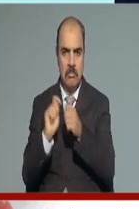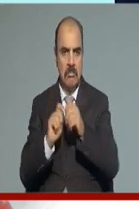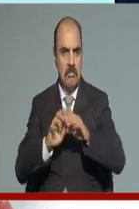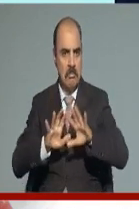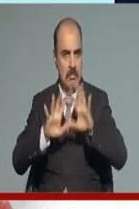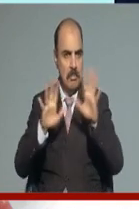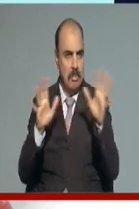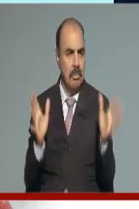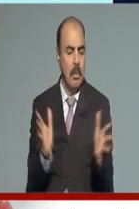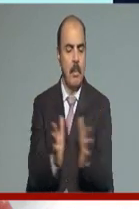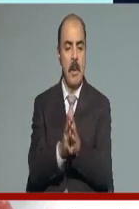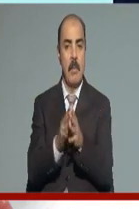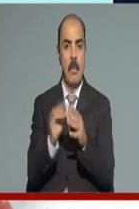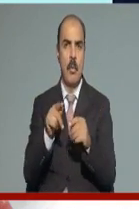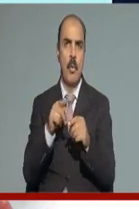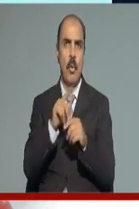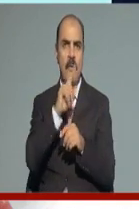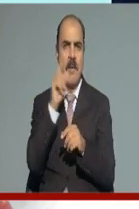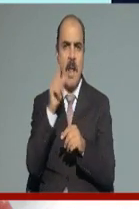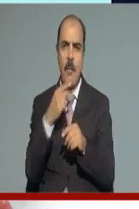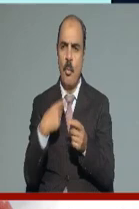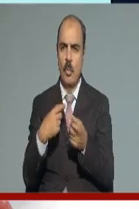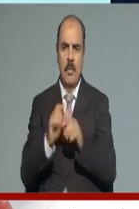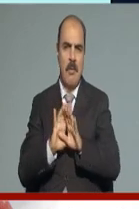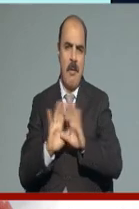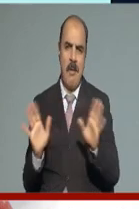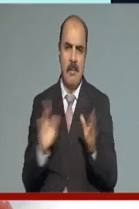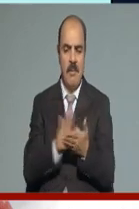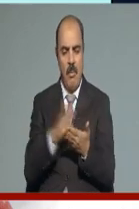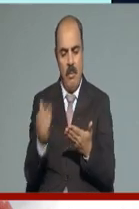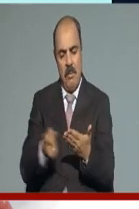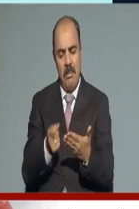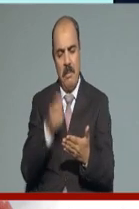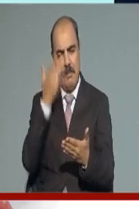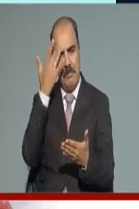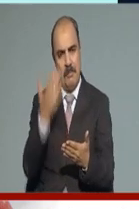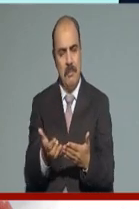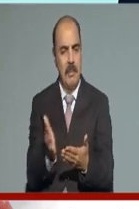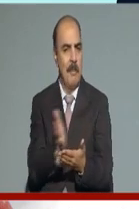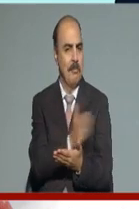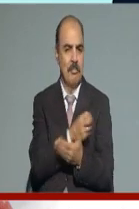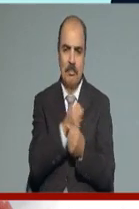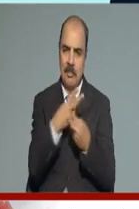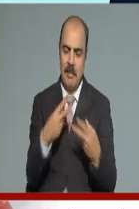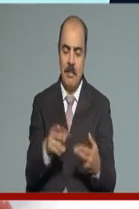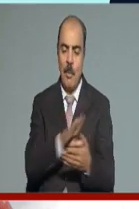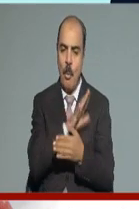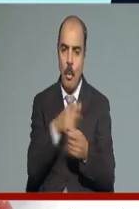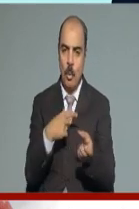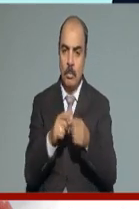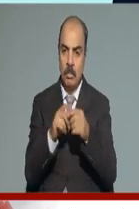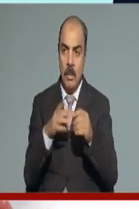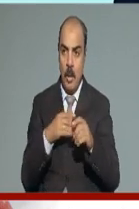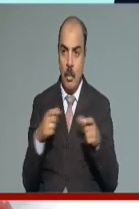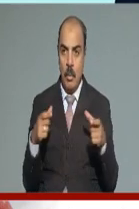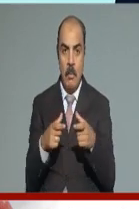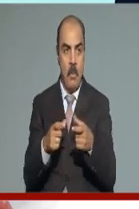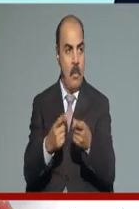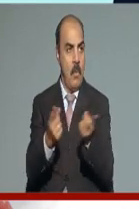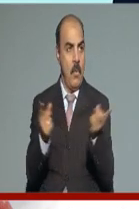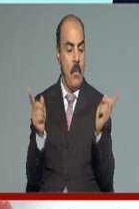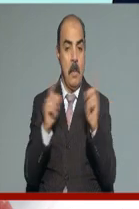النهارده بقت هي لغه العصر في الوظائف لغه العصر في الاتصال فطبعا وجود هذا التجمع البنك